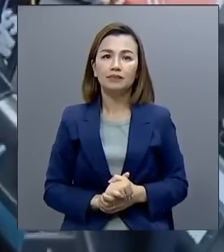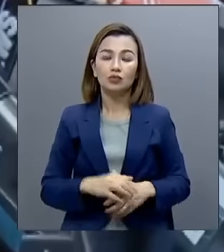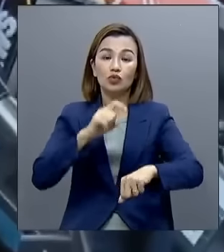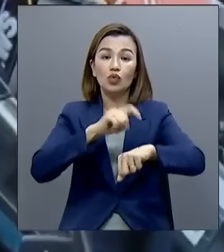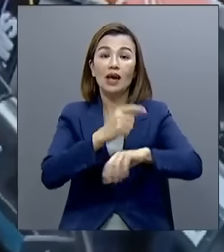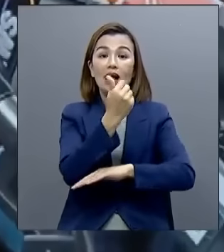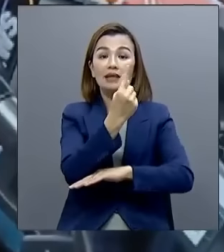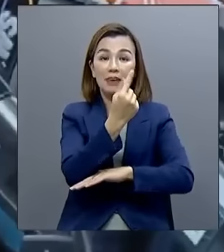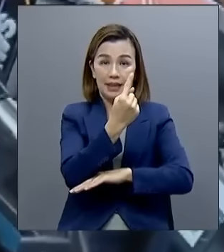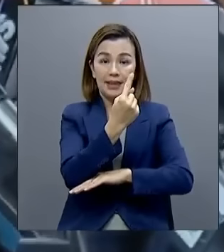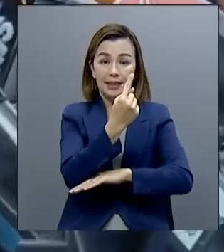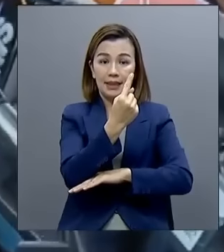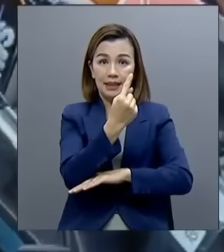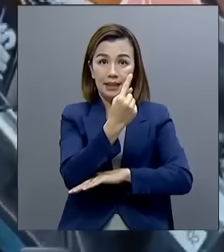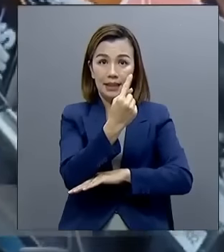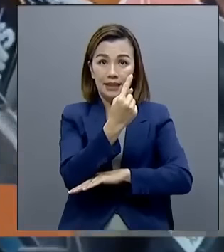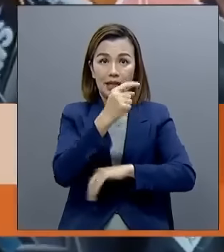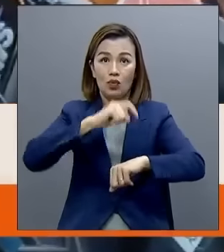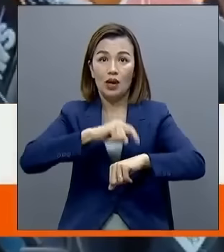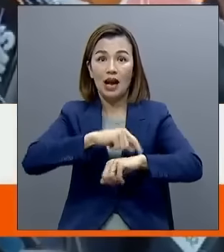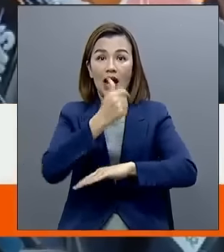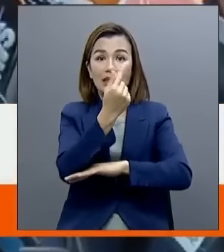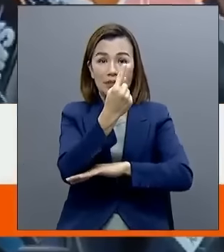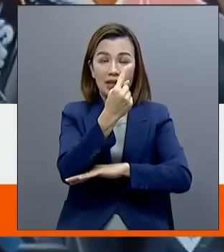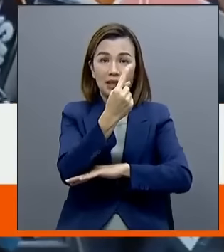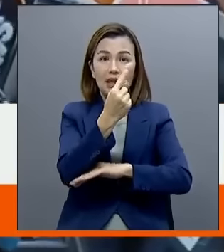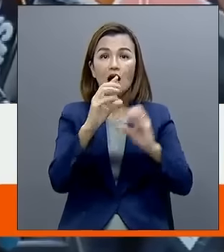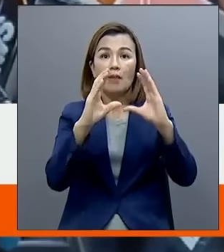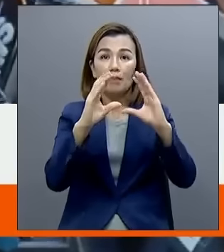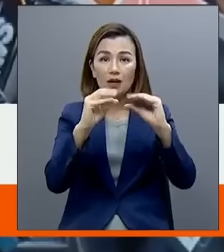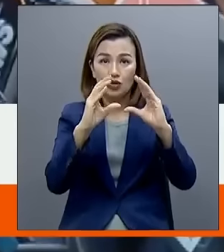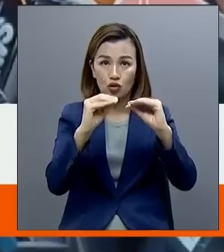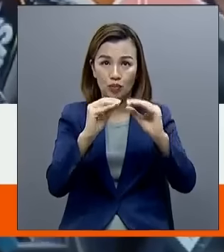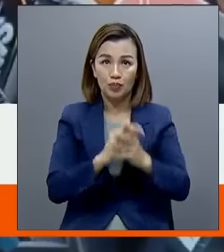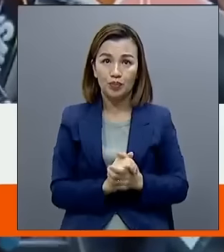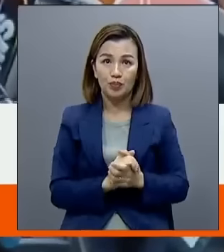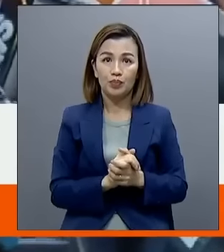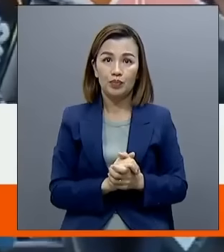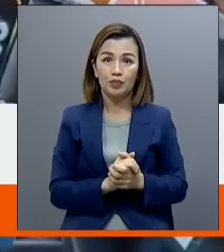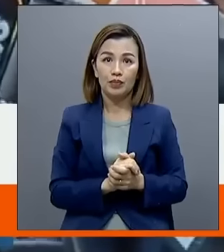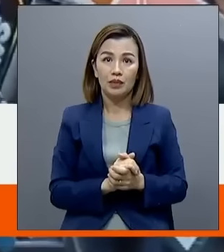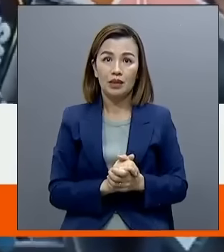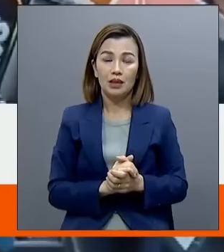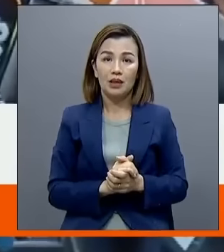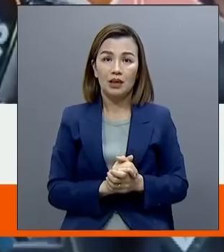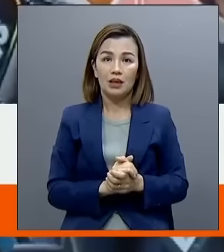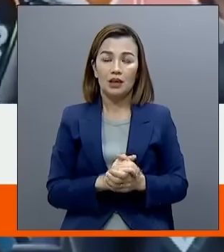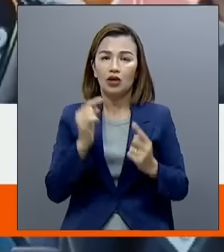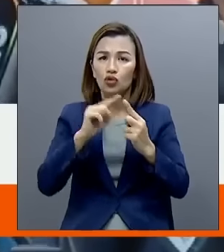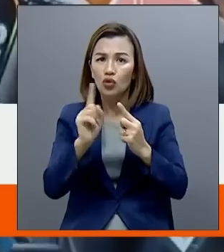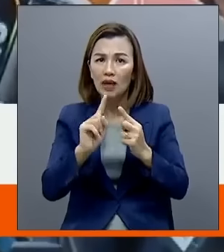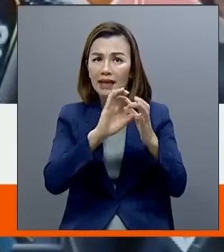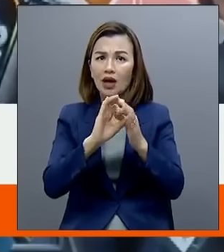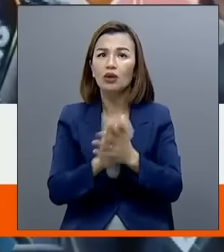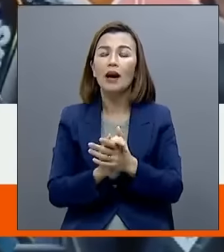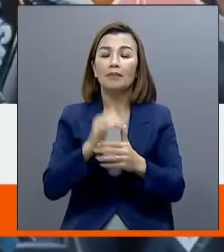ที่1ประชาการนะครับประชาการระเบียบรัฐบาลในส่วน